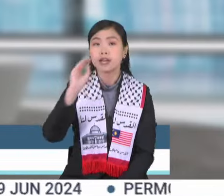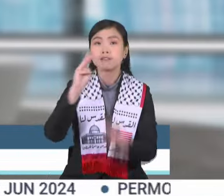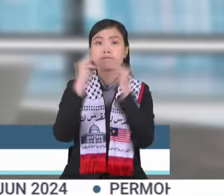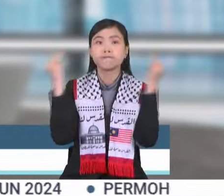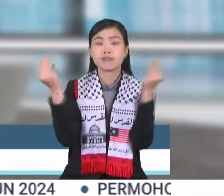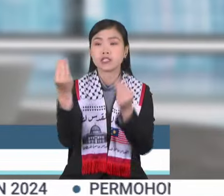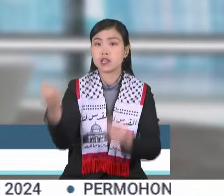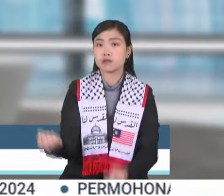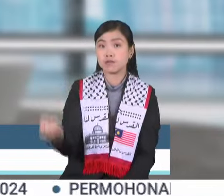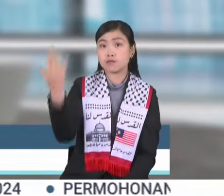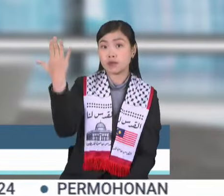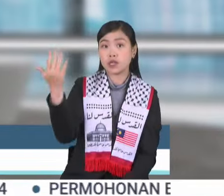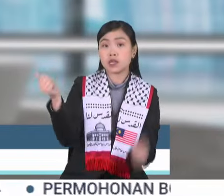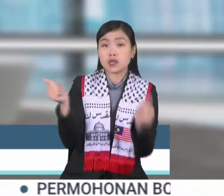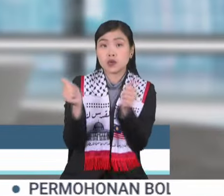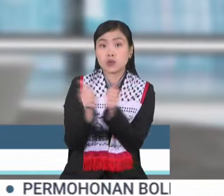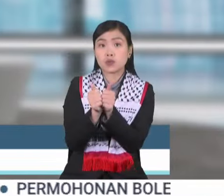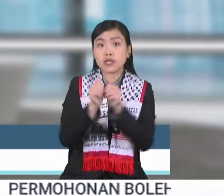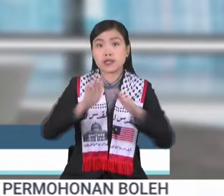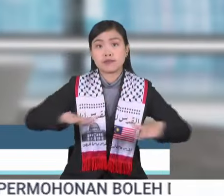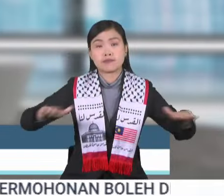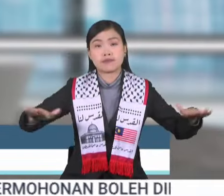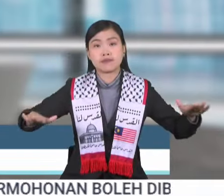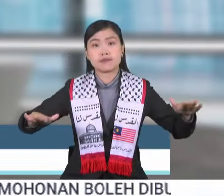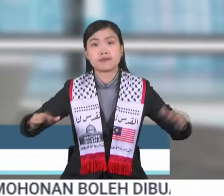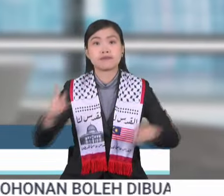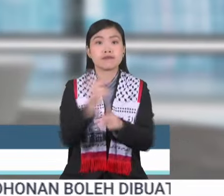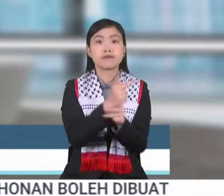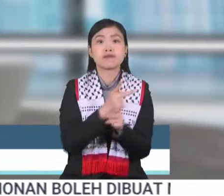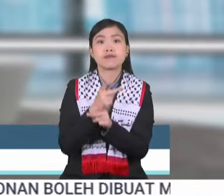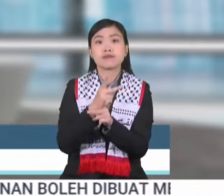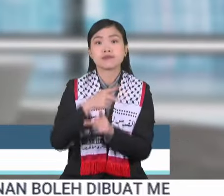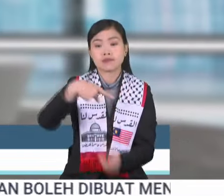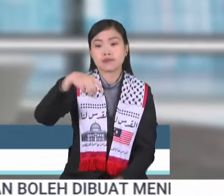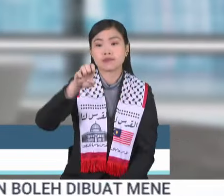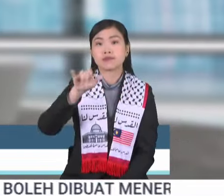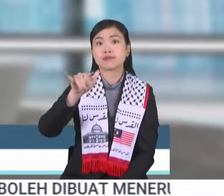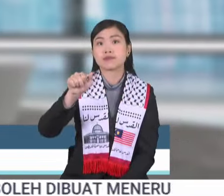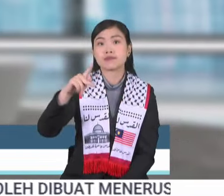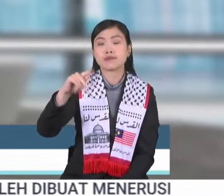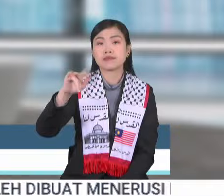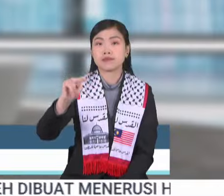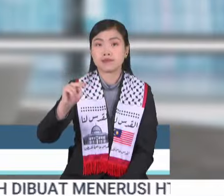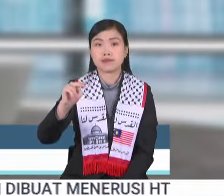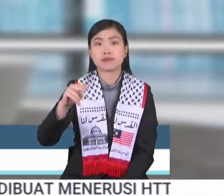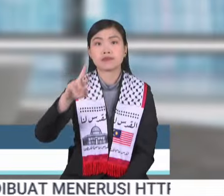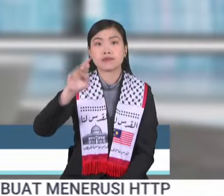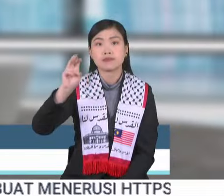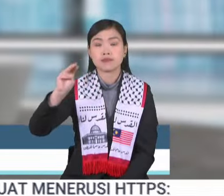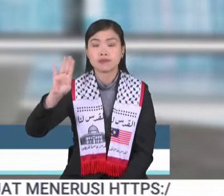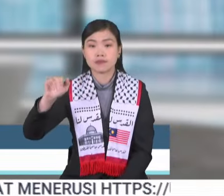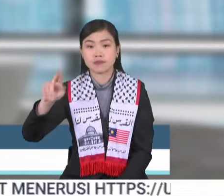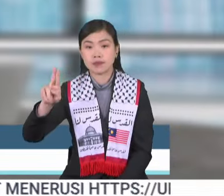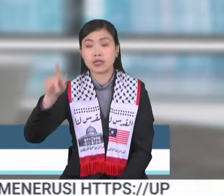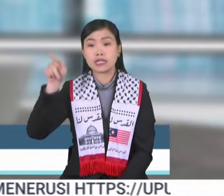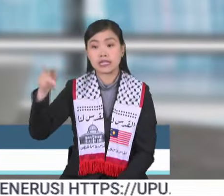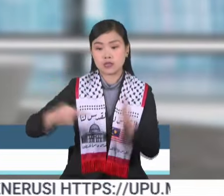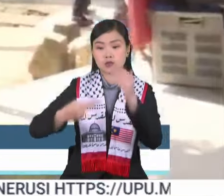pusat jagaan penyakin rembau dengan kerjasama Rakan strategik Hotel seri Malaysia